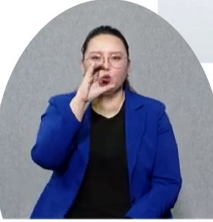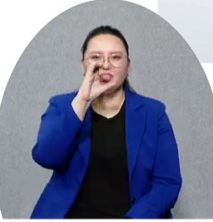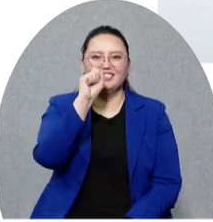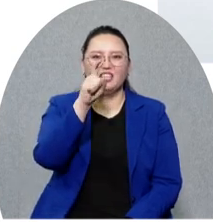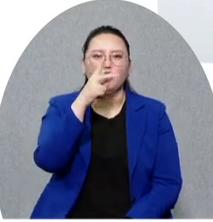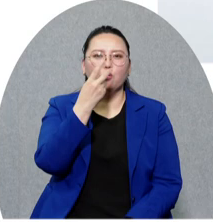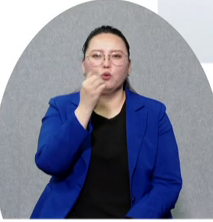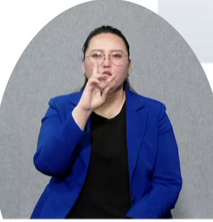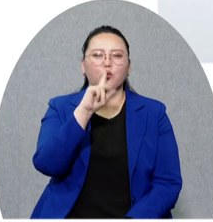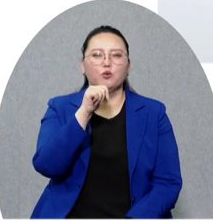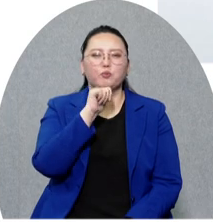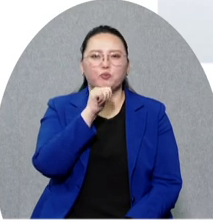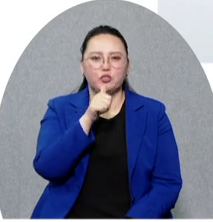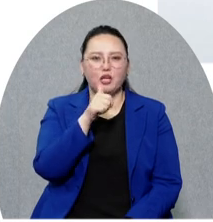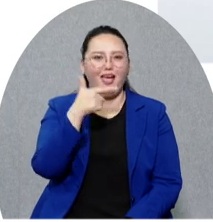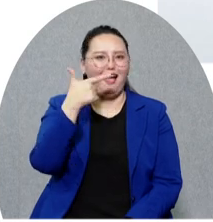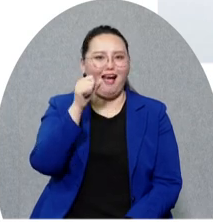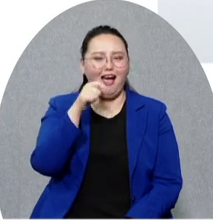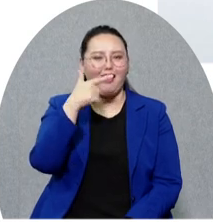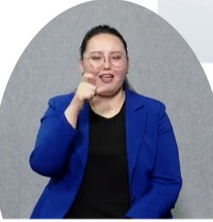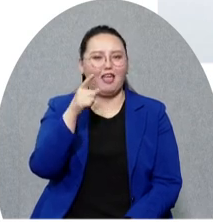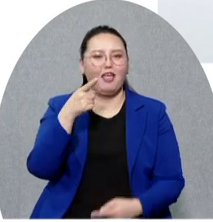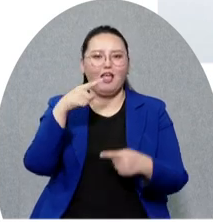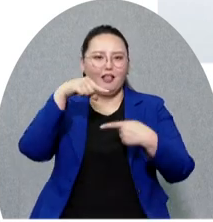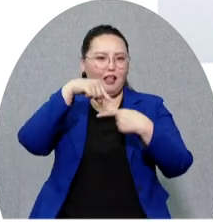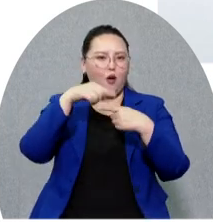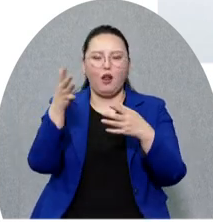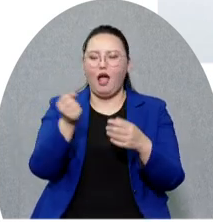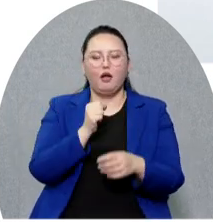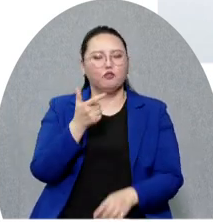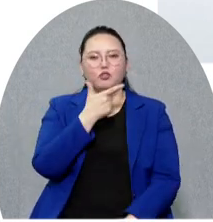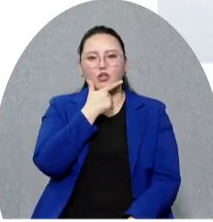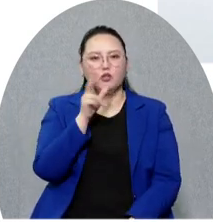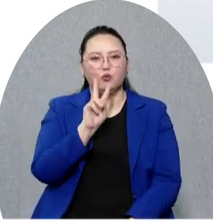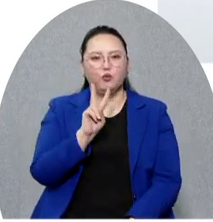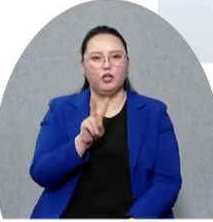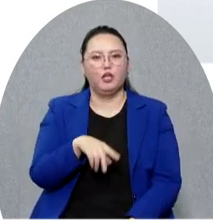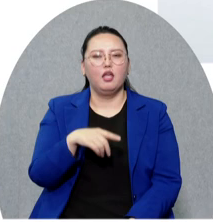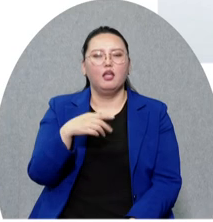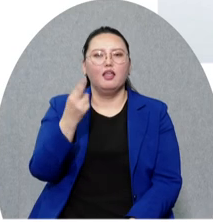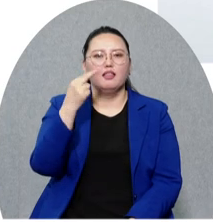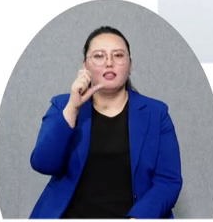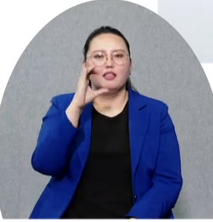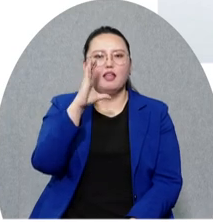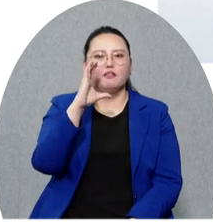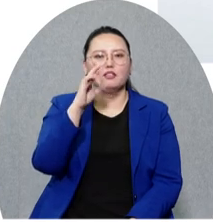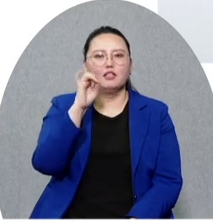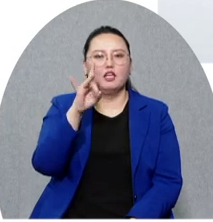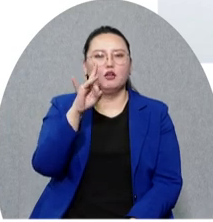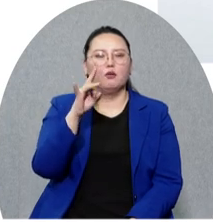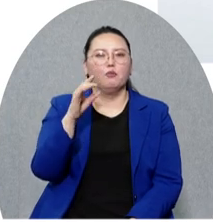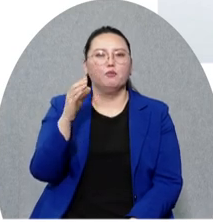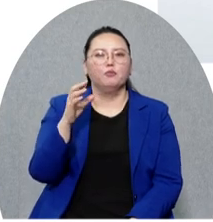биш бусдаар үйлдүүлэх хэвийн га гэ дагуурч авахгүй үгс дэвсгэрлэж орох буюу гүйгүүлэгчээр